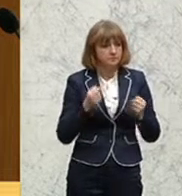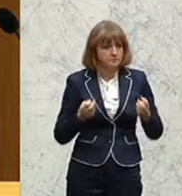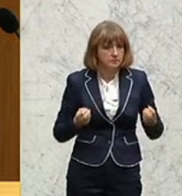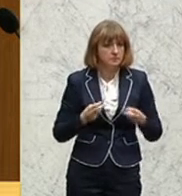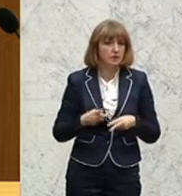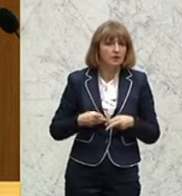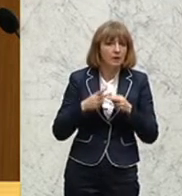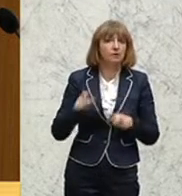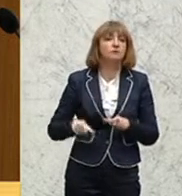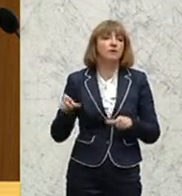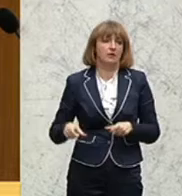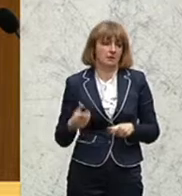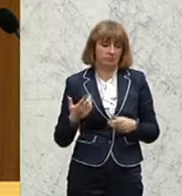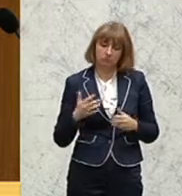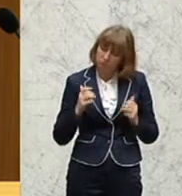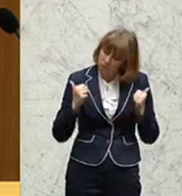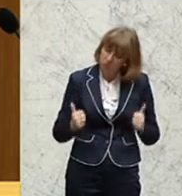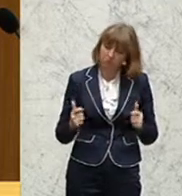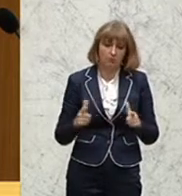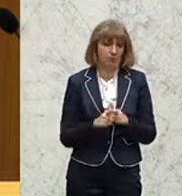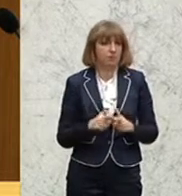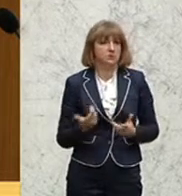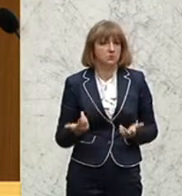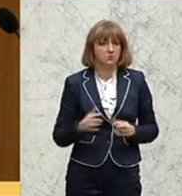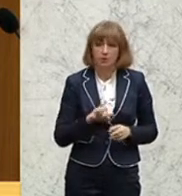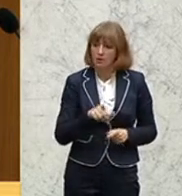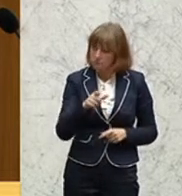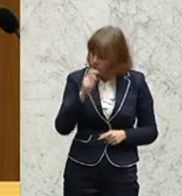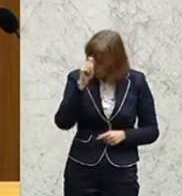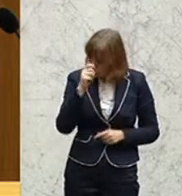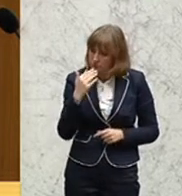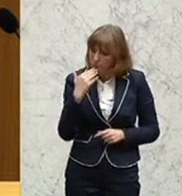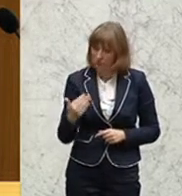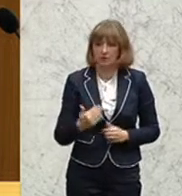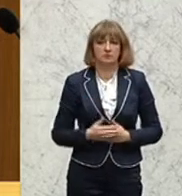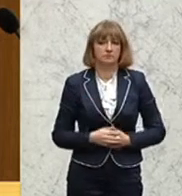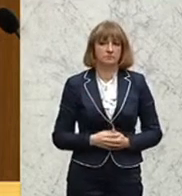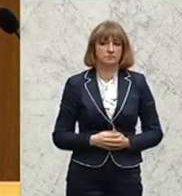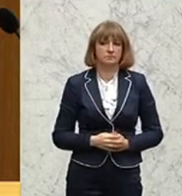freiwilligen Helfern leisten Großartiges, und ihnen gebührt all unser Dank.